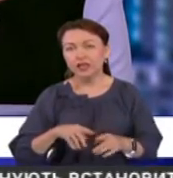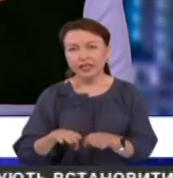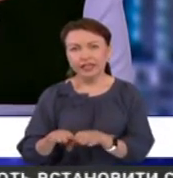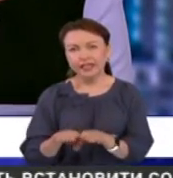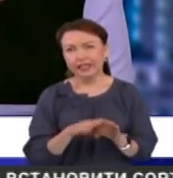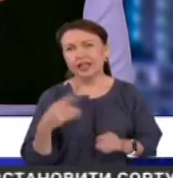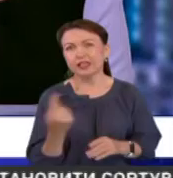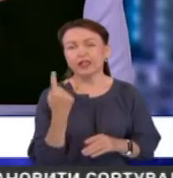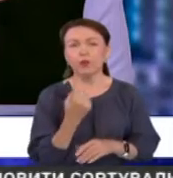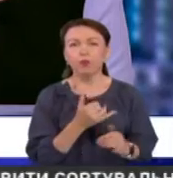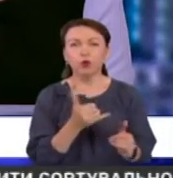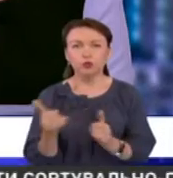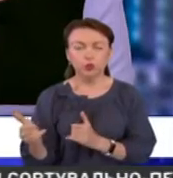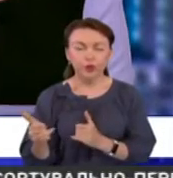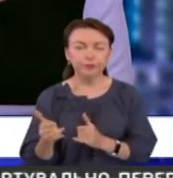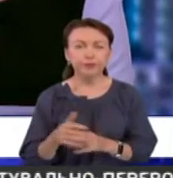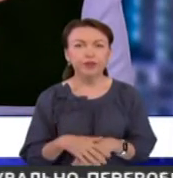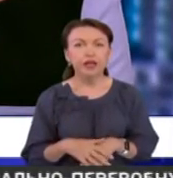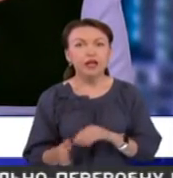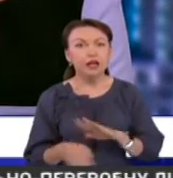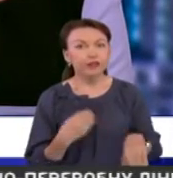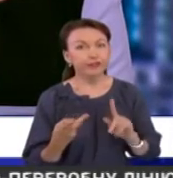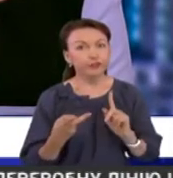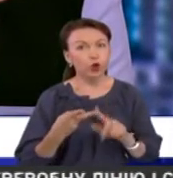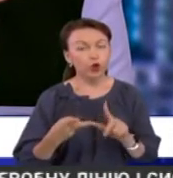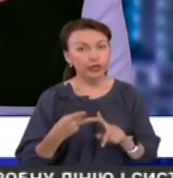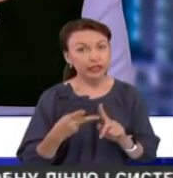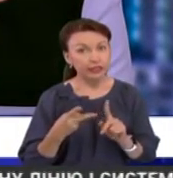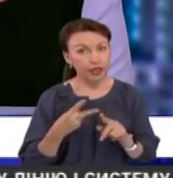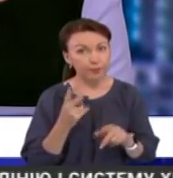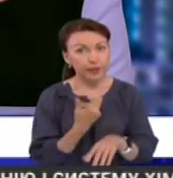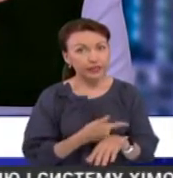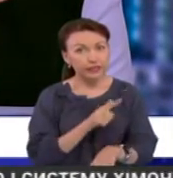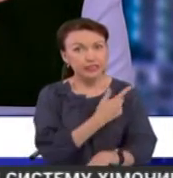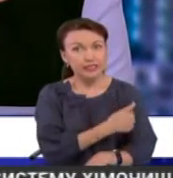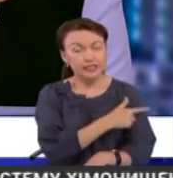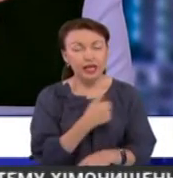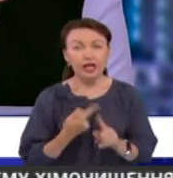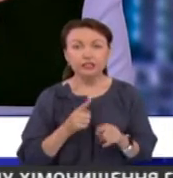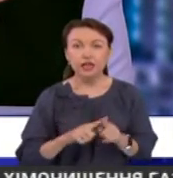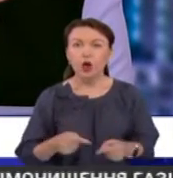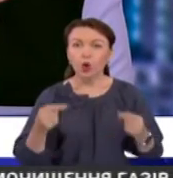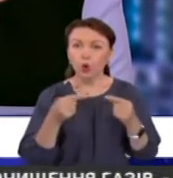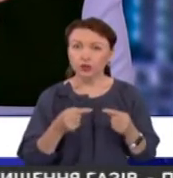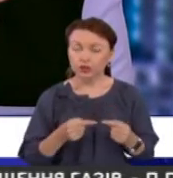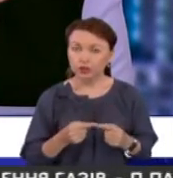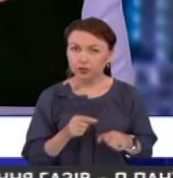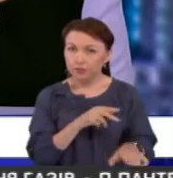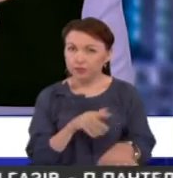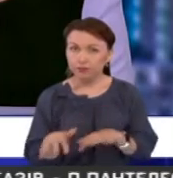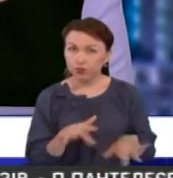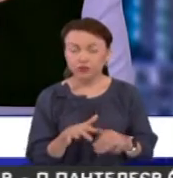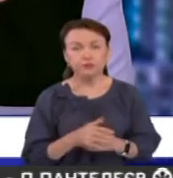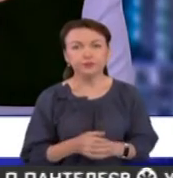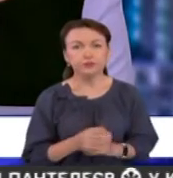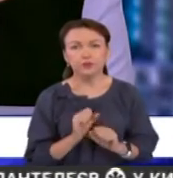лікаря первинної медицини. Для вторинки це буде вже конкретні безпосередні маніпуляції, тому що там не